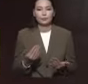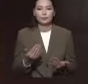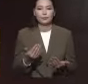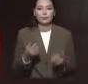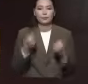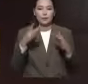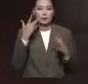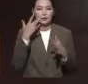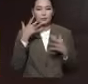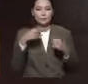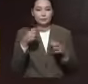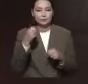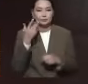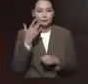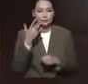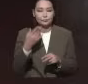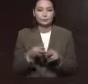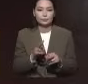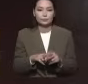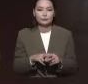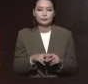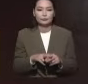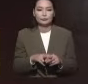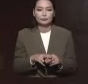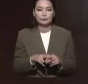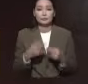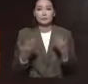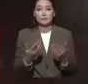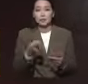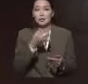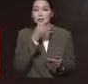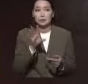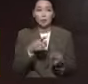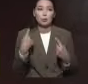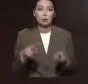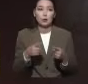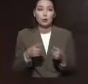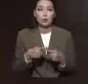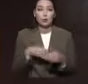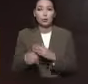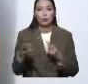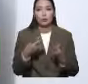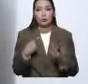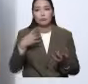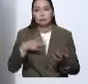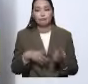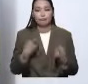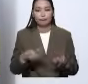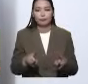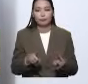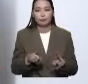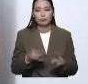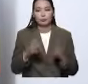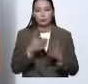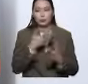дұрыс жерден бересіздер ма деп. Ұнамаса квартираға шығыңдар деп айтты. сын амал жоқ отық мүшеді. Тұрғындардың айтуынша